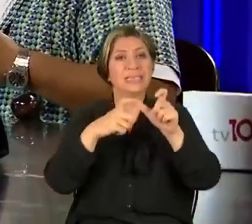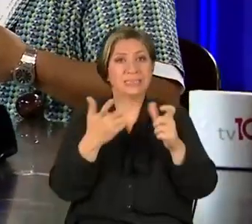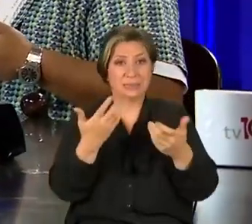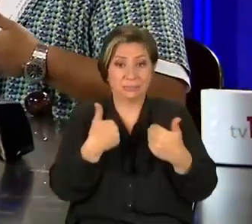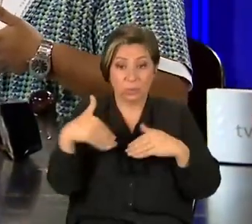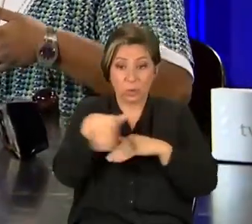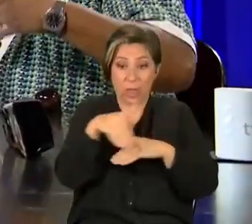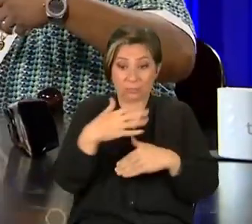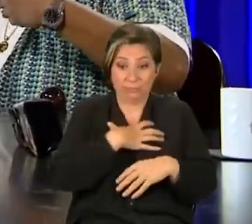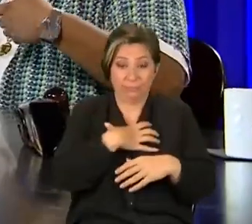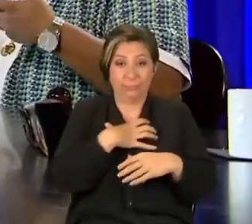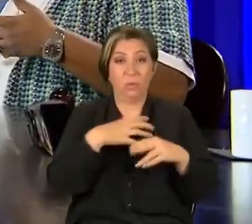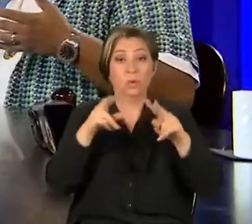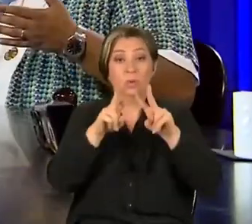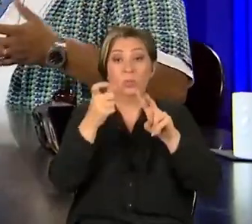alırmış